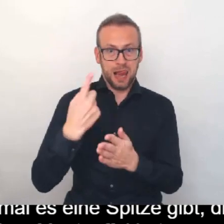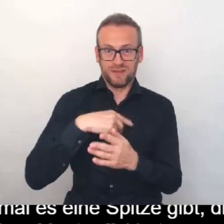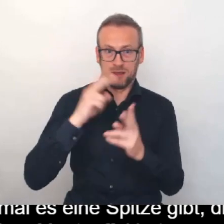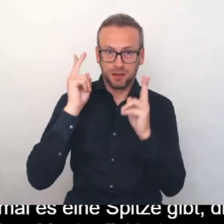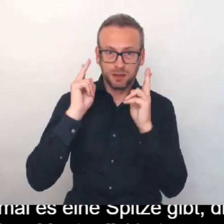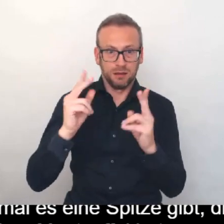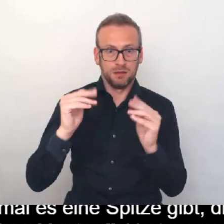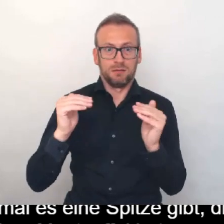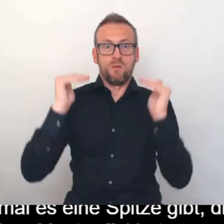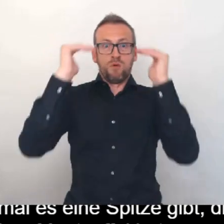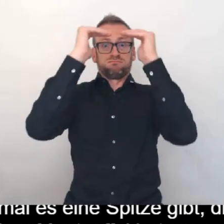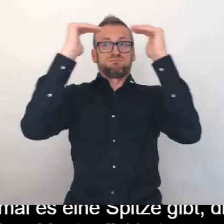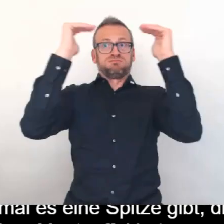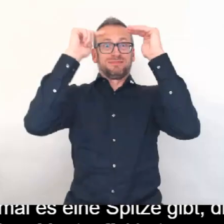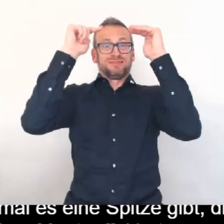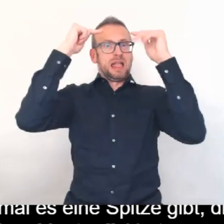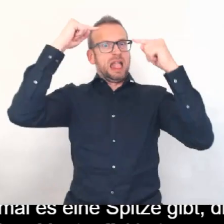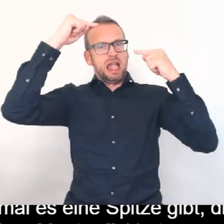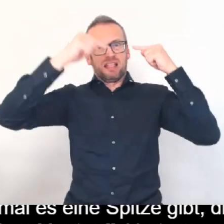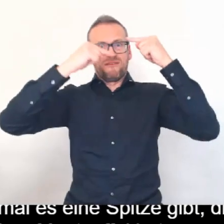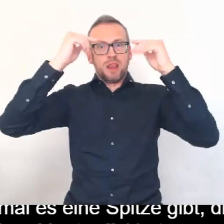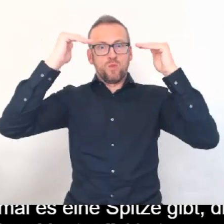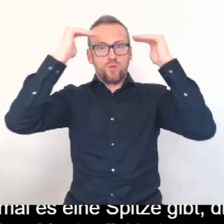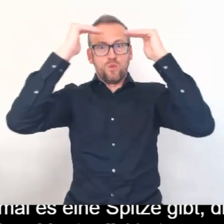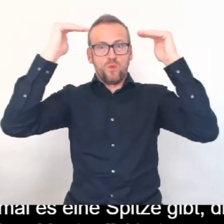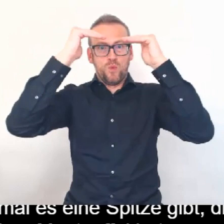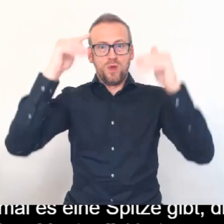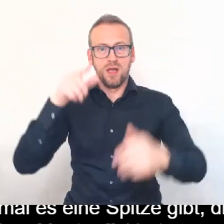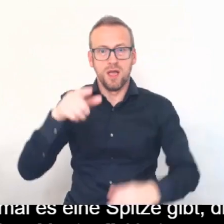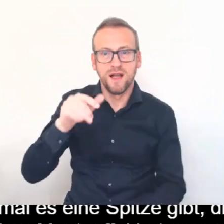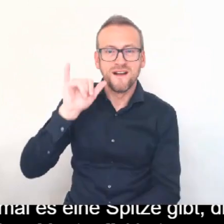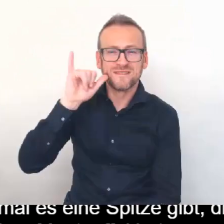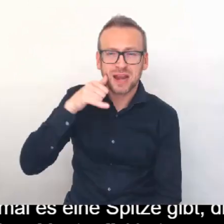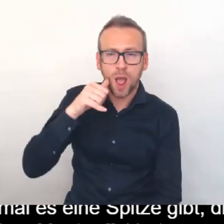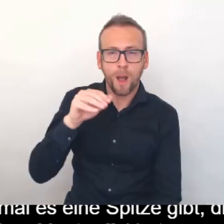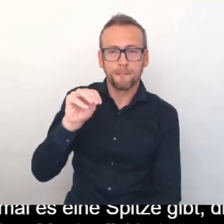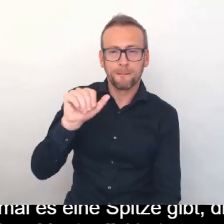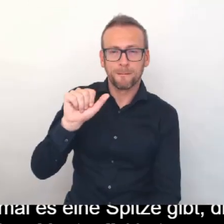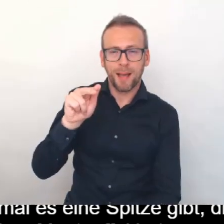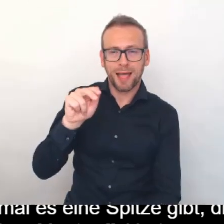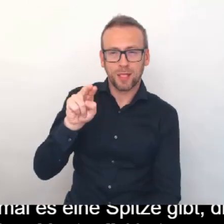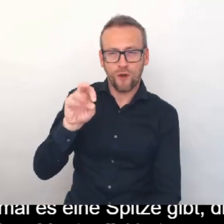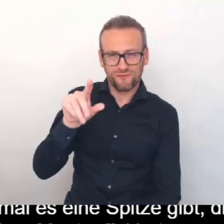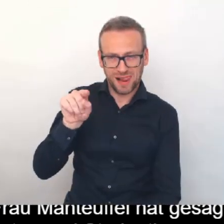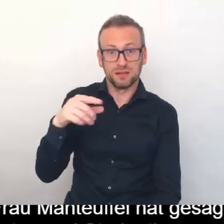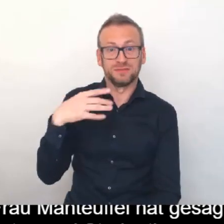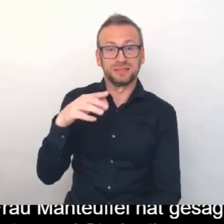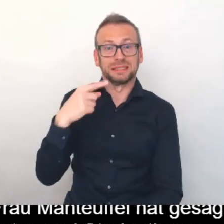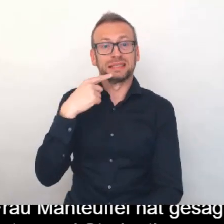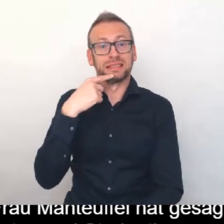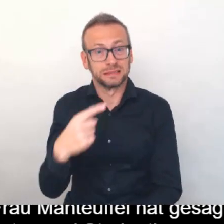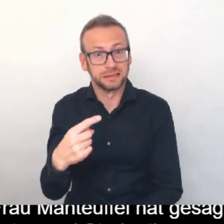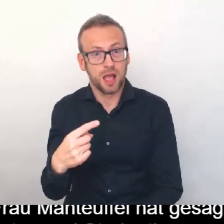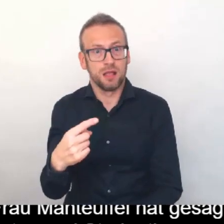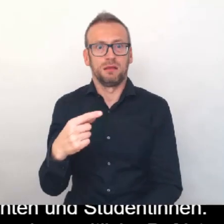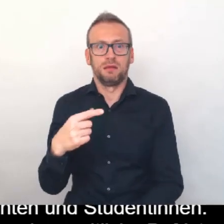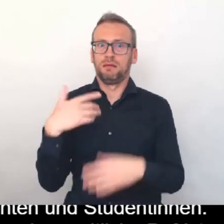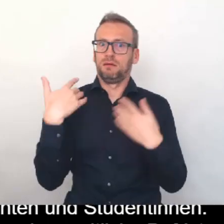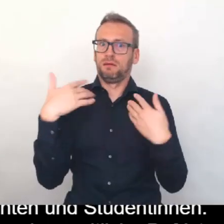ausgebildet werden, aber für jene, die von auswärts und international kommen. Also mehr Planungssicherheit, das ist der entscheidende Punkt. Und das ist,